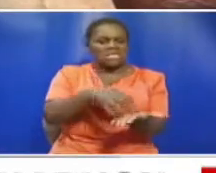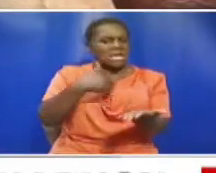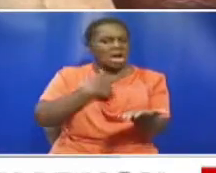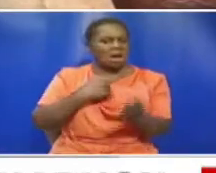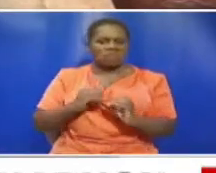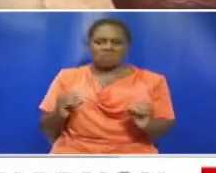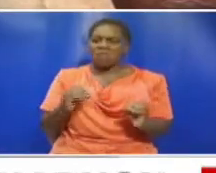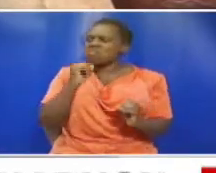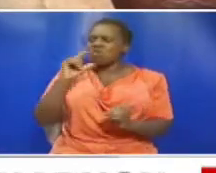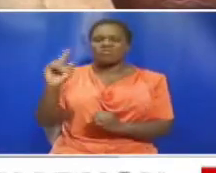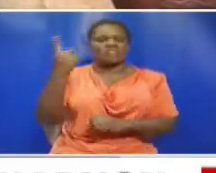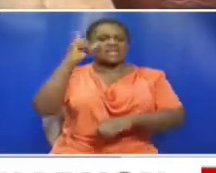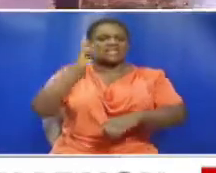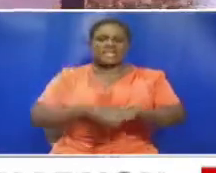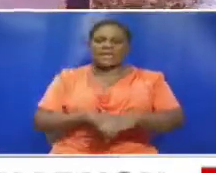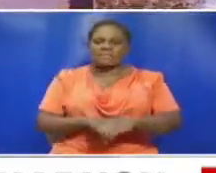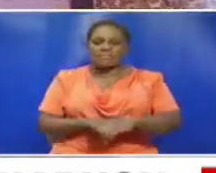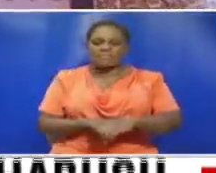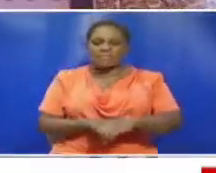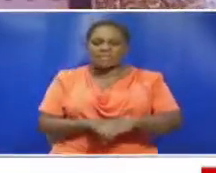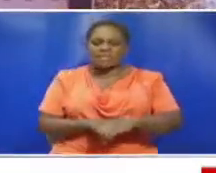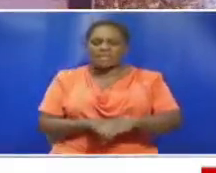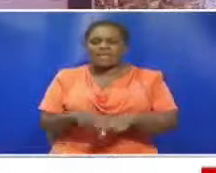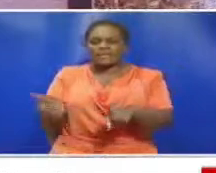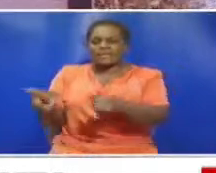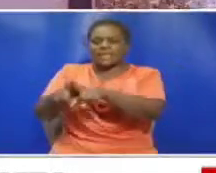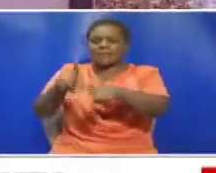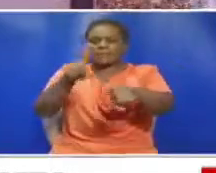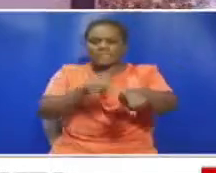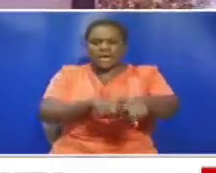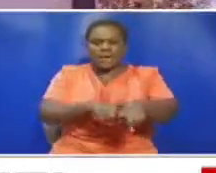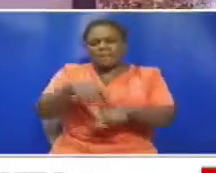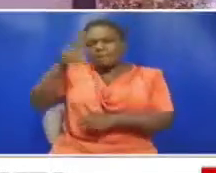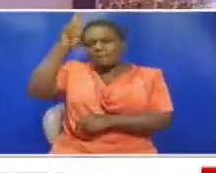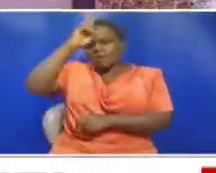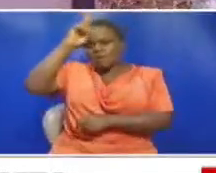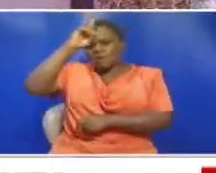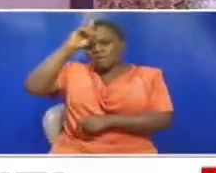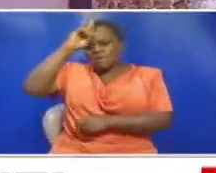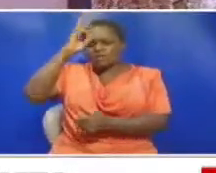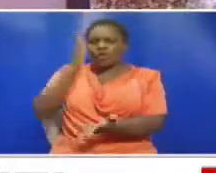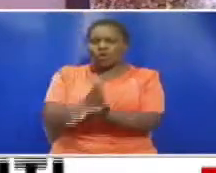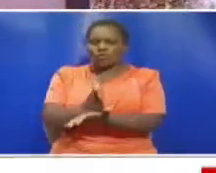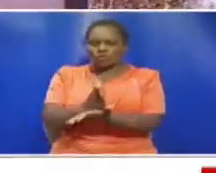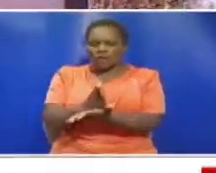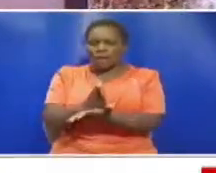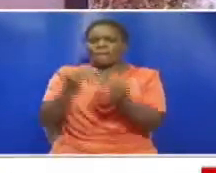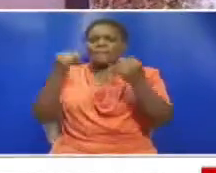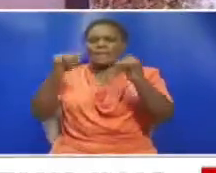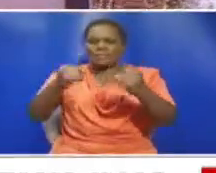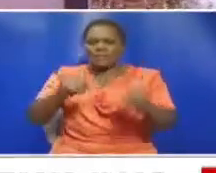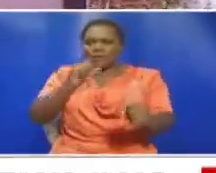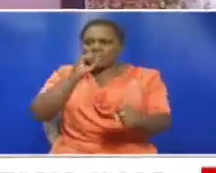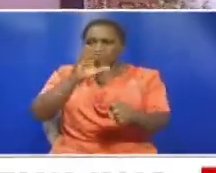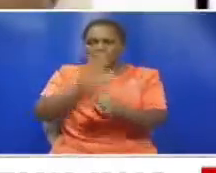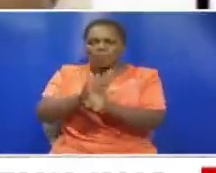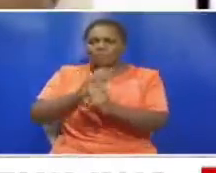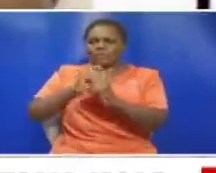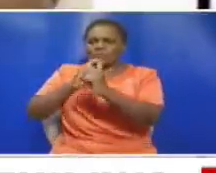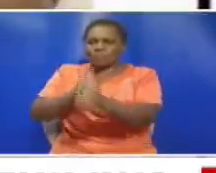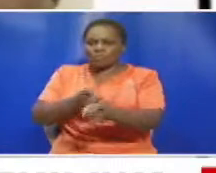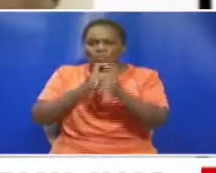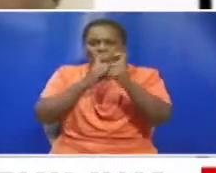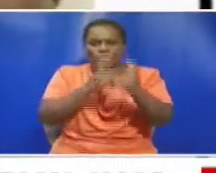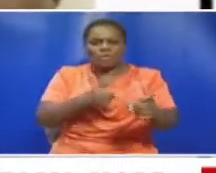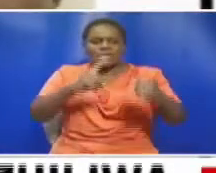that they are not liable. Wakati huo huo, idara ya polisi imethibitisha kuwa itatekeleza ahadi ya kutoa zawadi ya